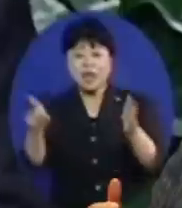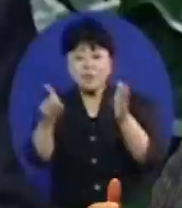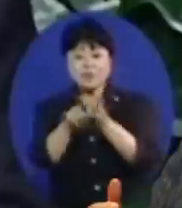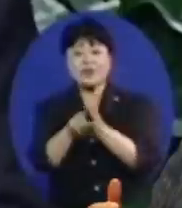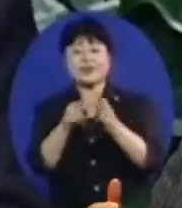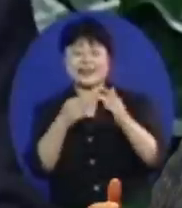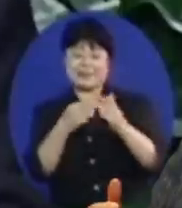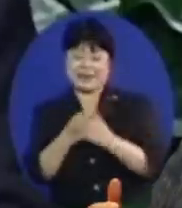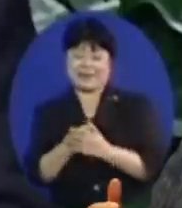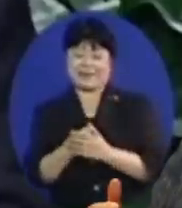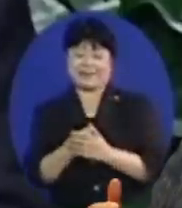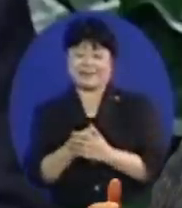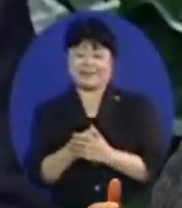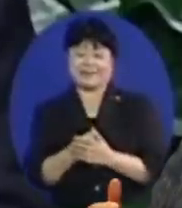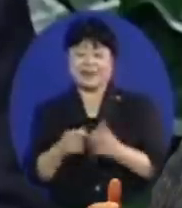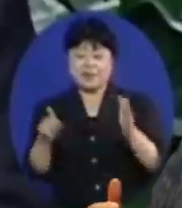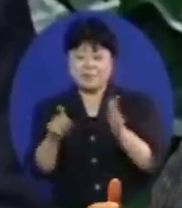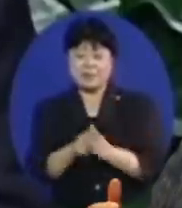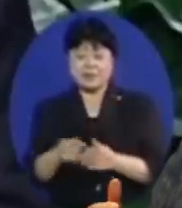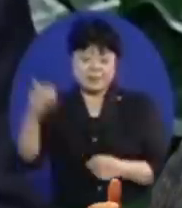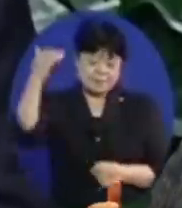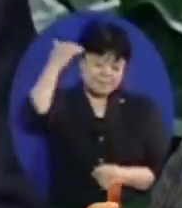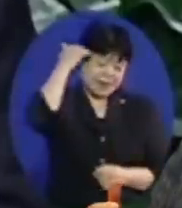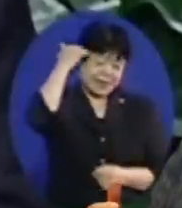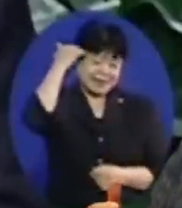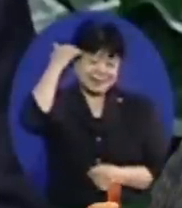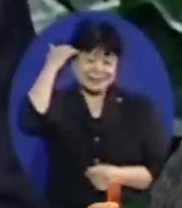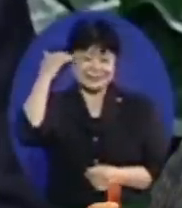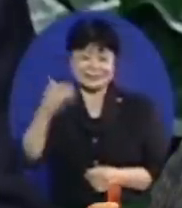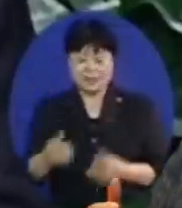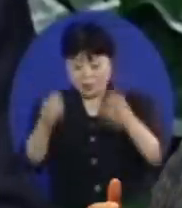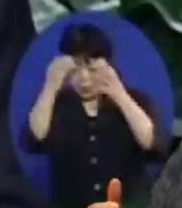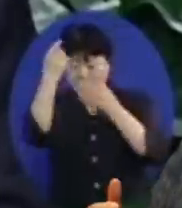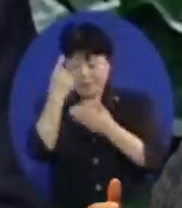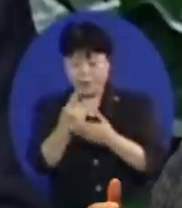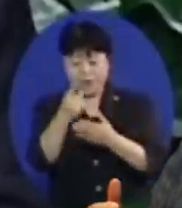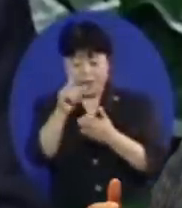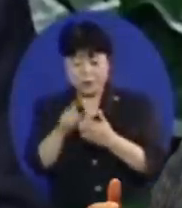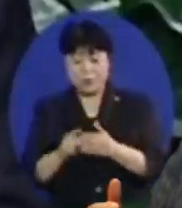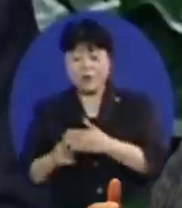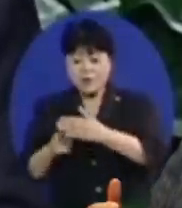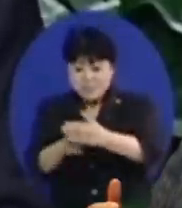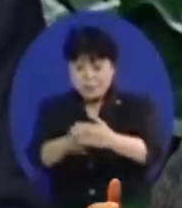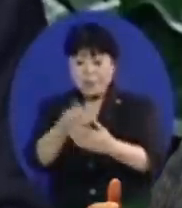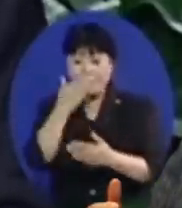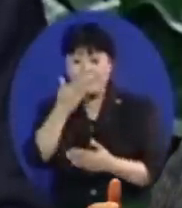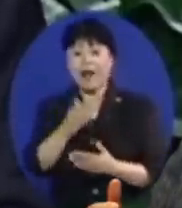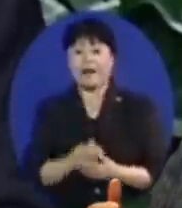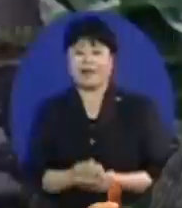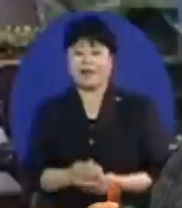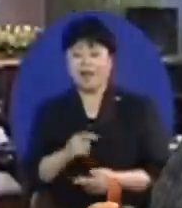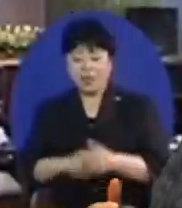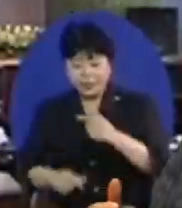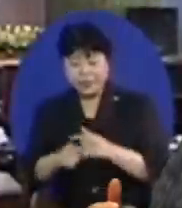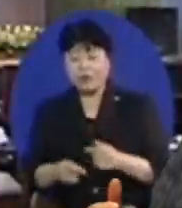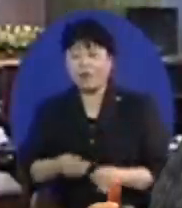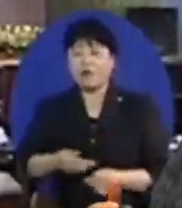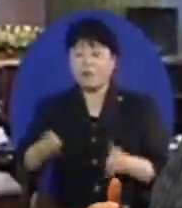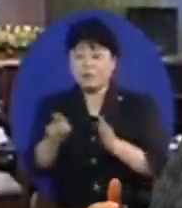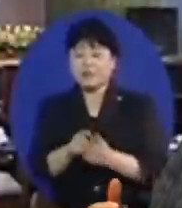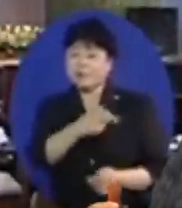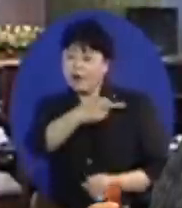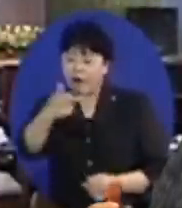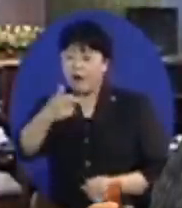믿었으니까 믿음을 회방하는 고난이 다가와도 그걸 극복하니까 한 계단 더 믿음도